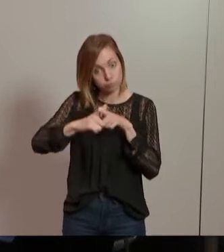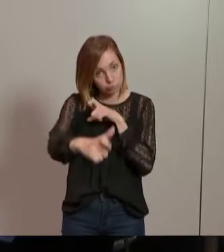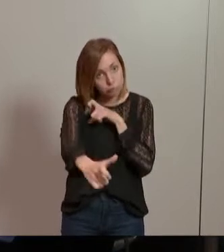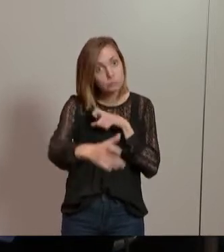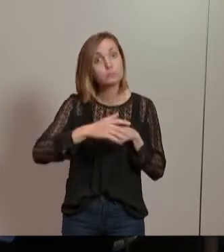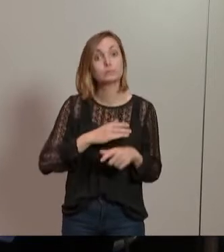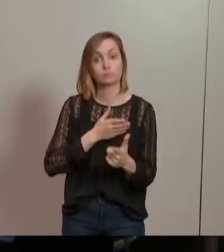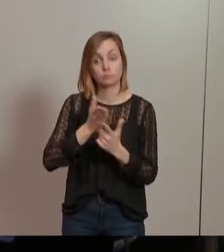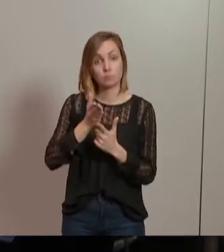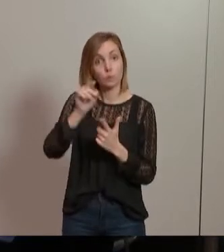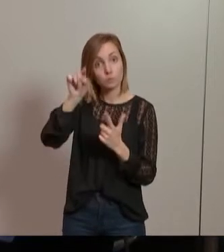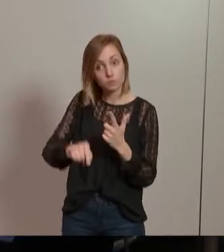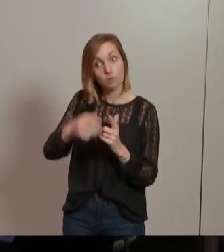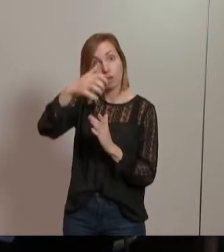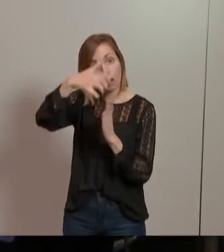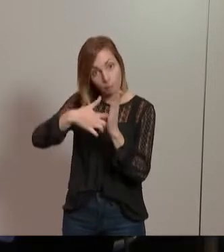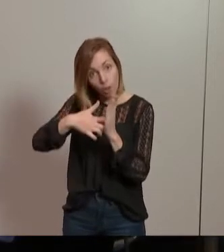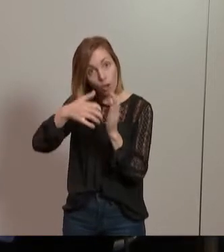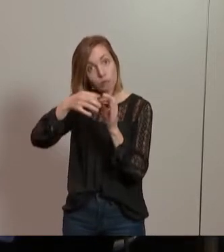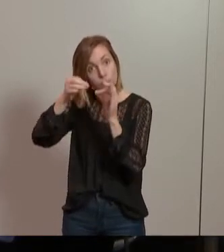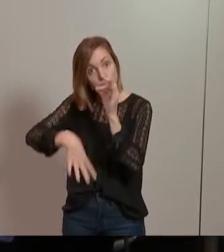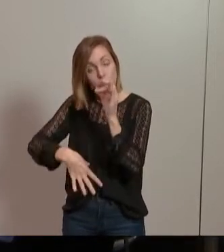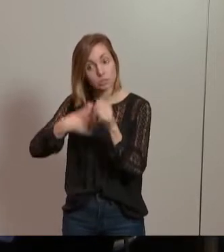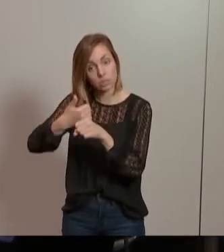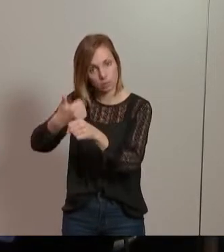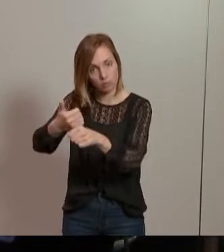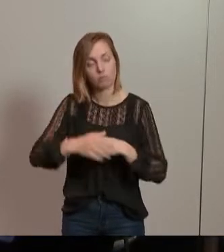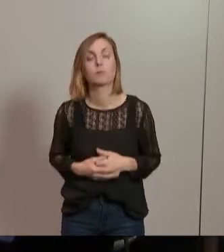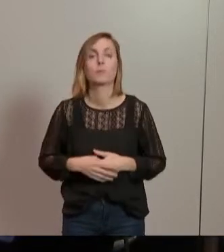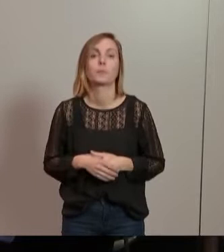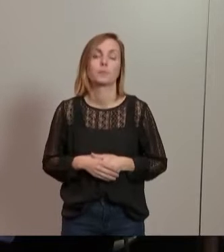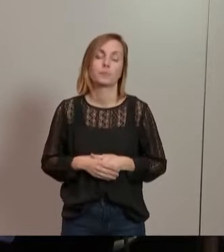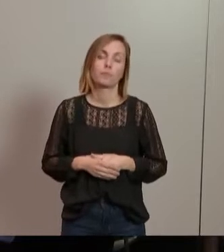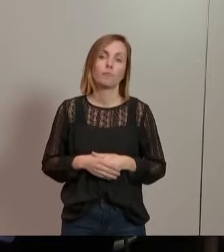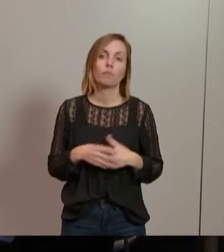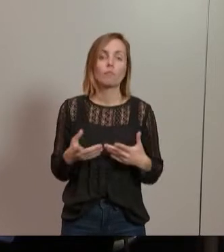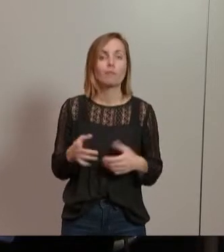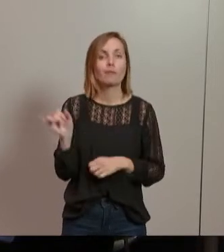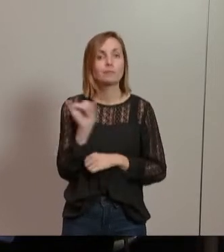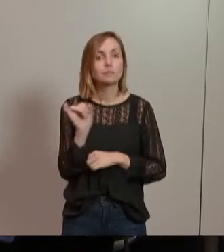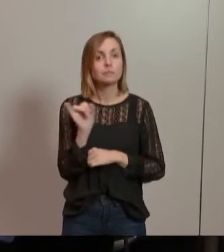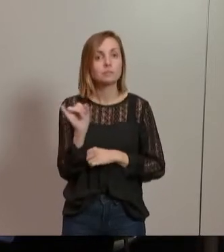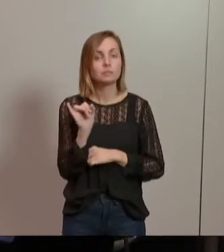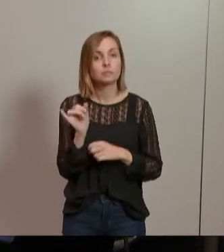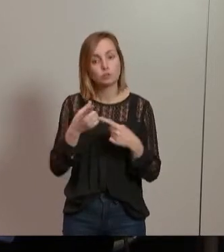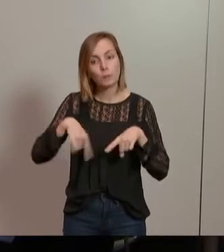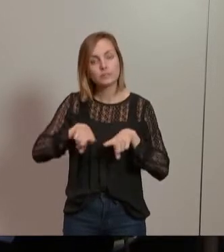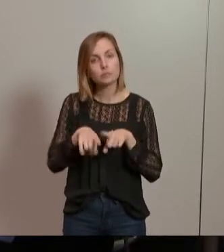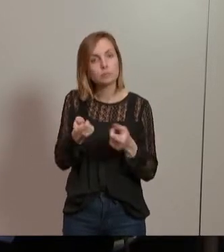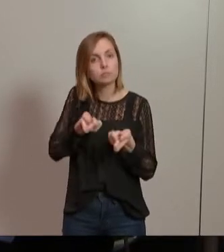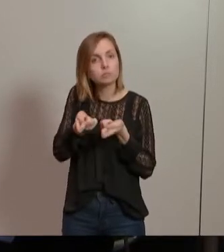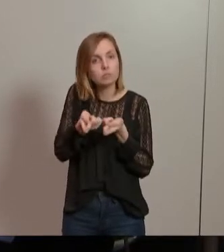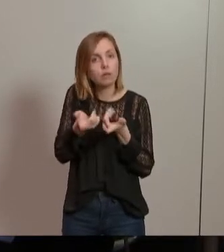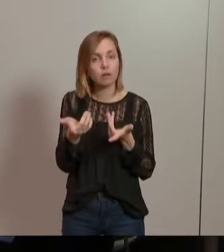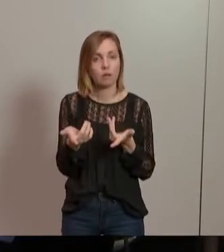obligation de produire un rapport annuel en ce sens. Qui préside cette commission